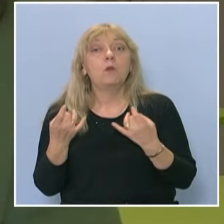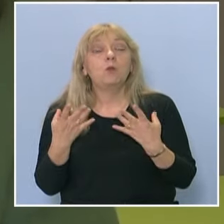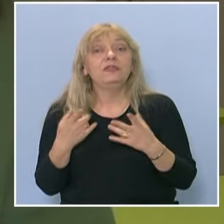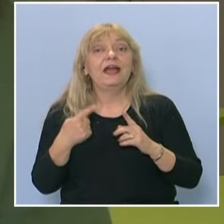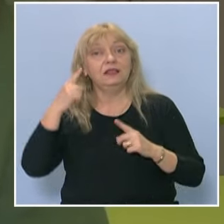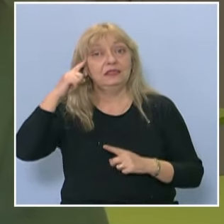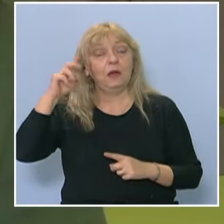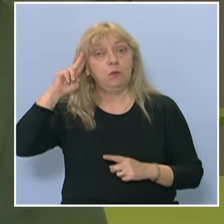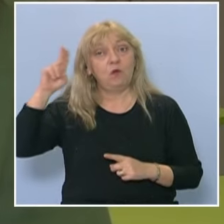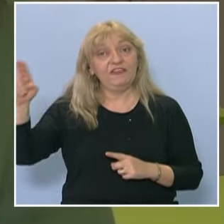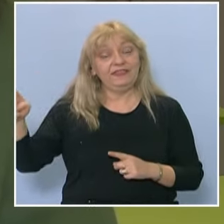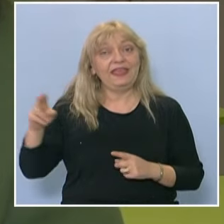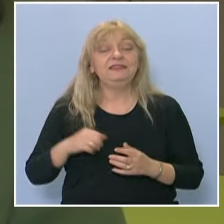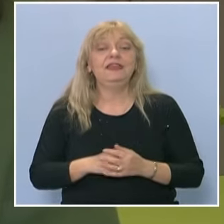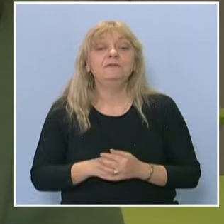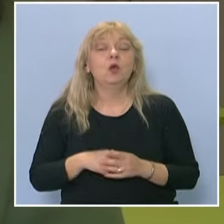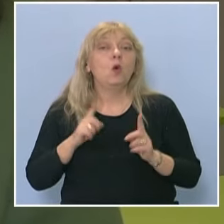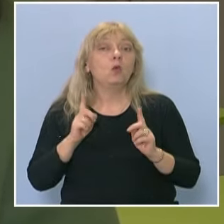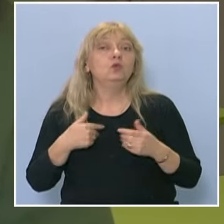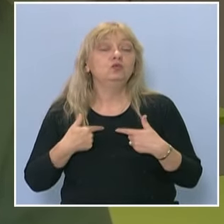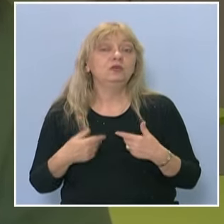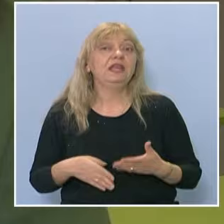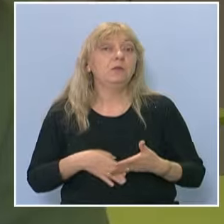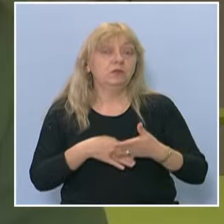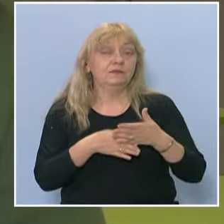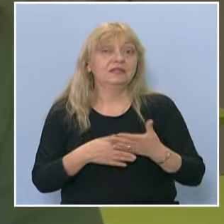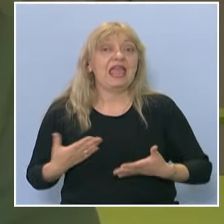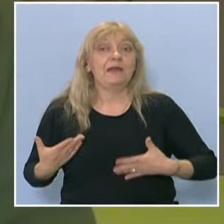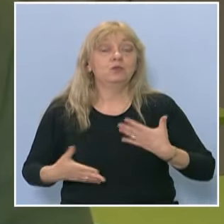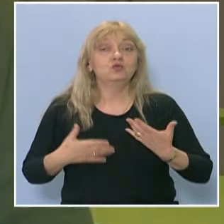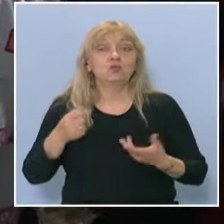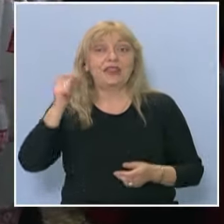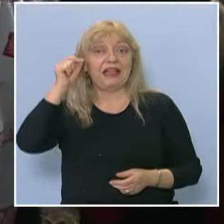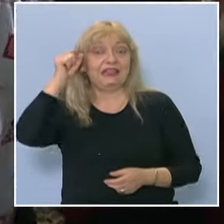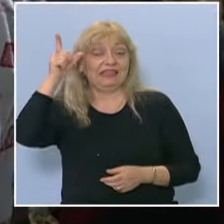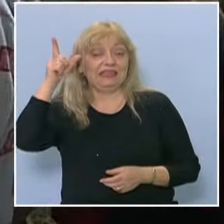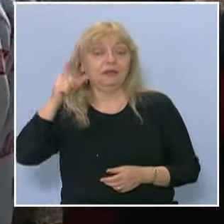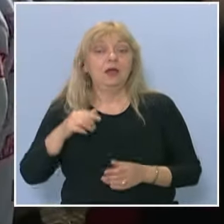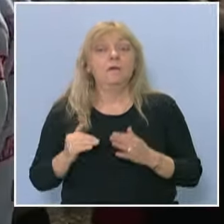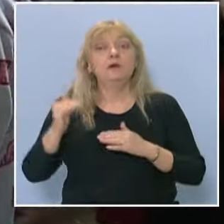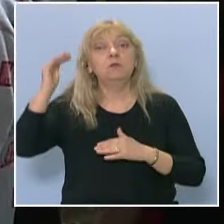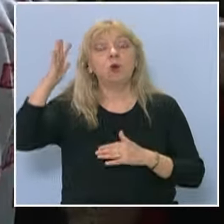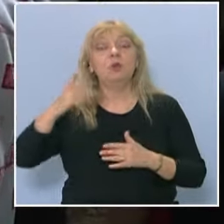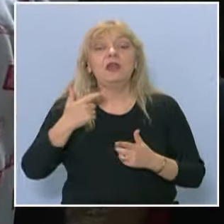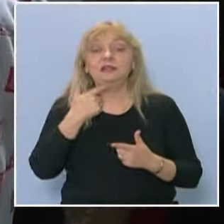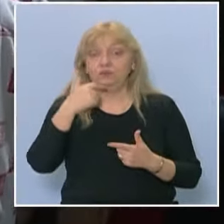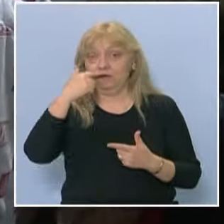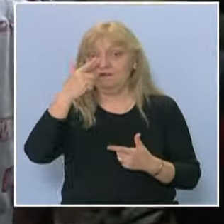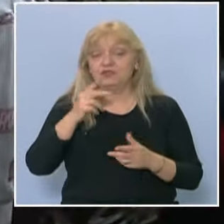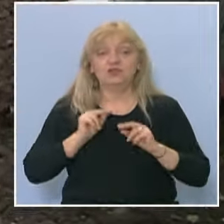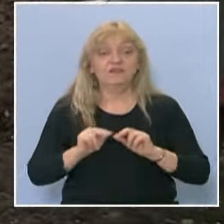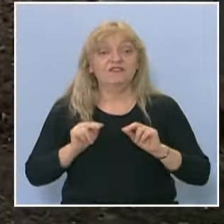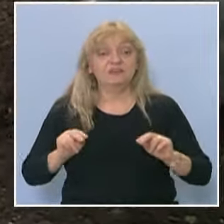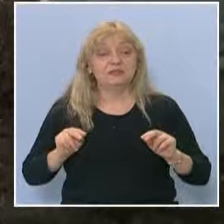поведение, които ние подпомагаме чрез емоционалната интелигентност. При по-големите акцентът е възпитаване на отношение